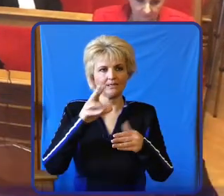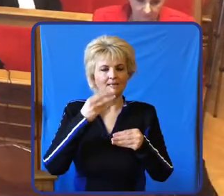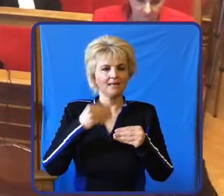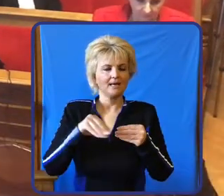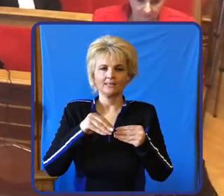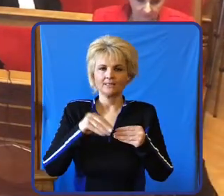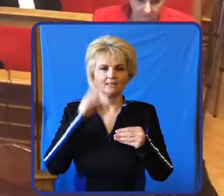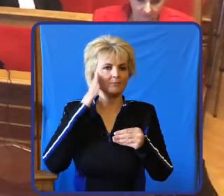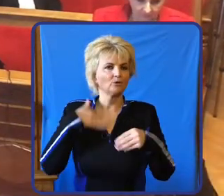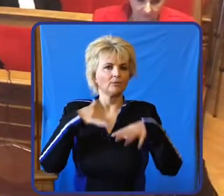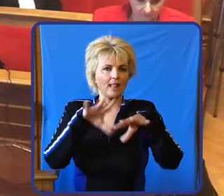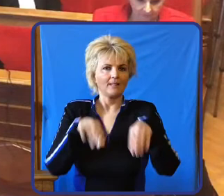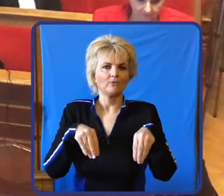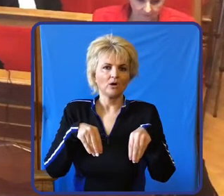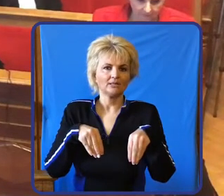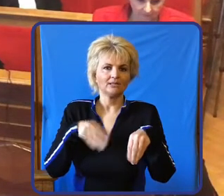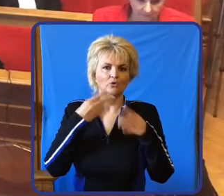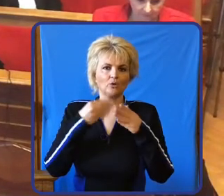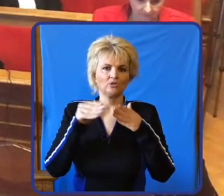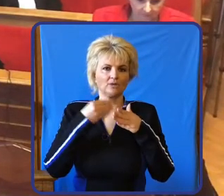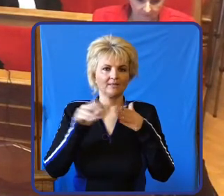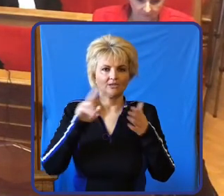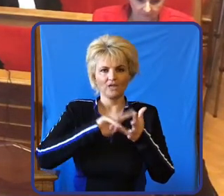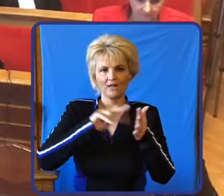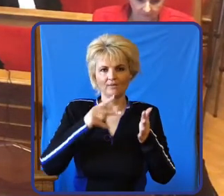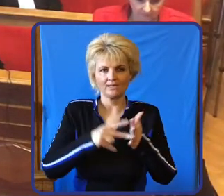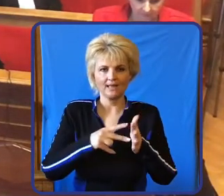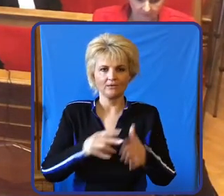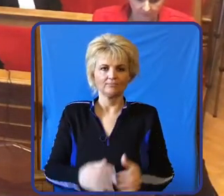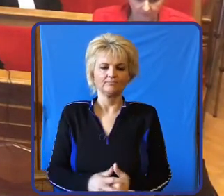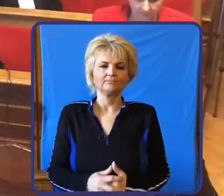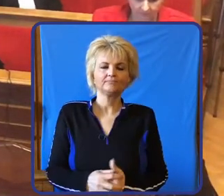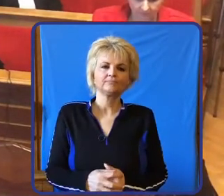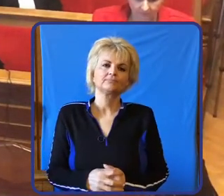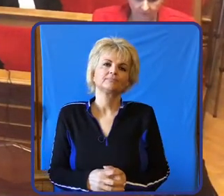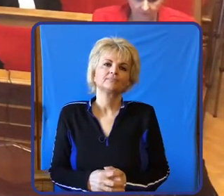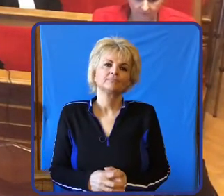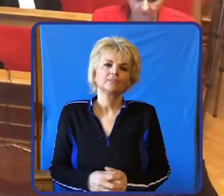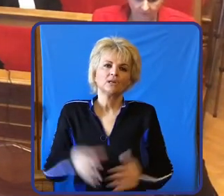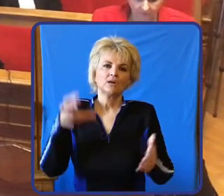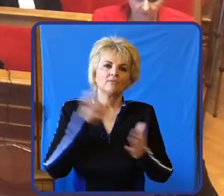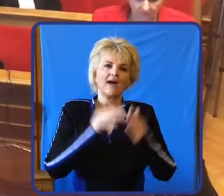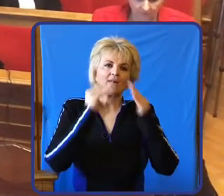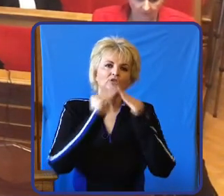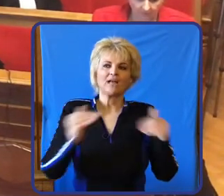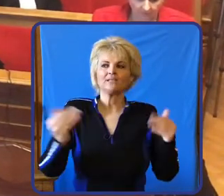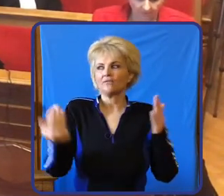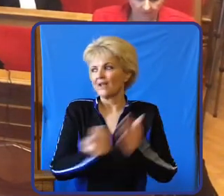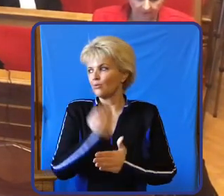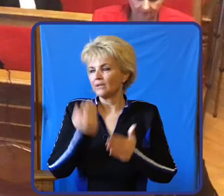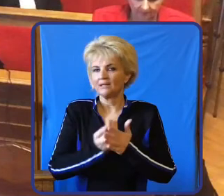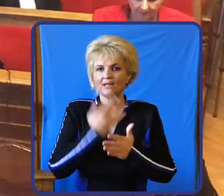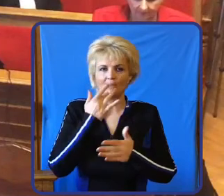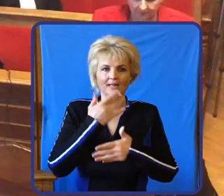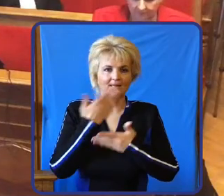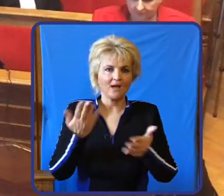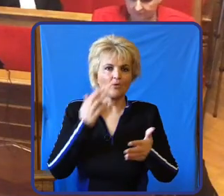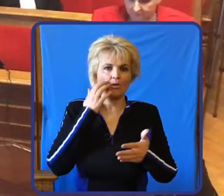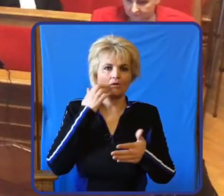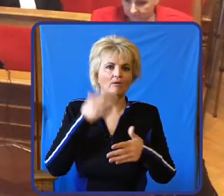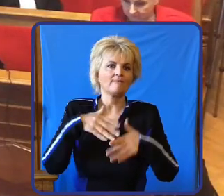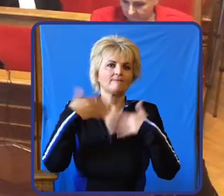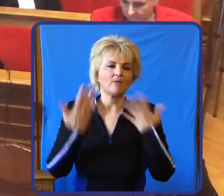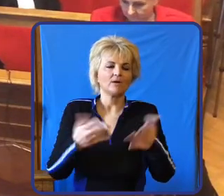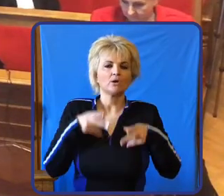tartom elfogadhatónak a költségvetést, akár a városháza felújítás kapcsán,